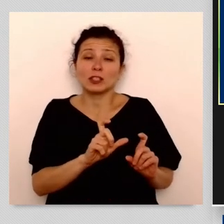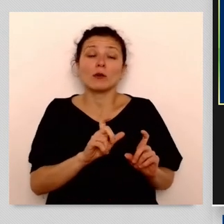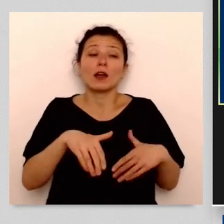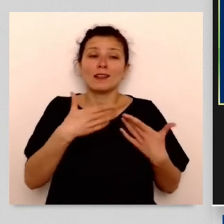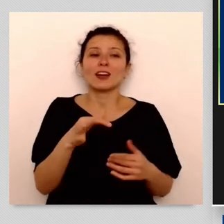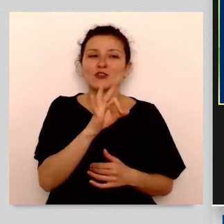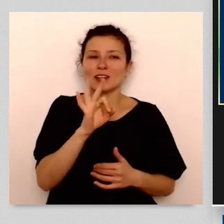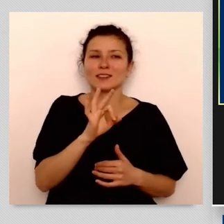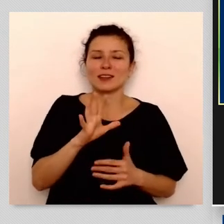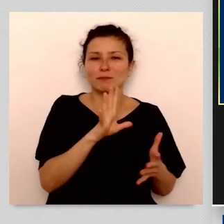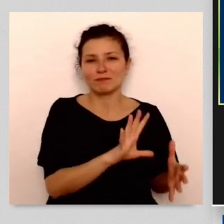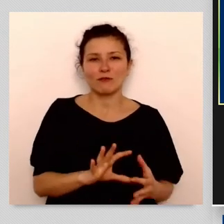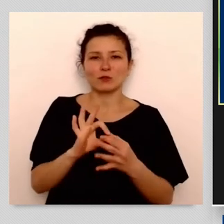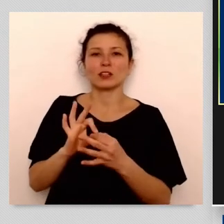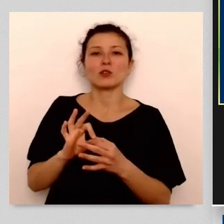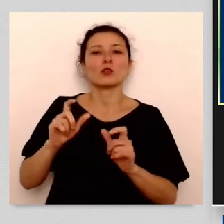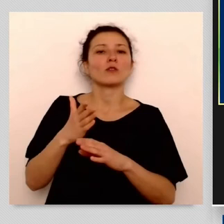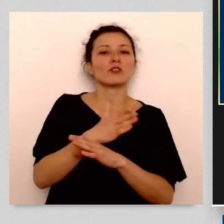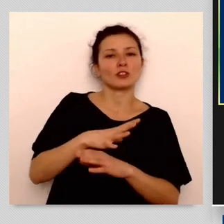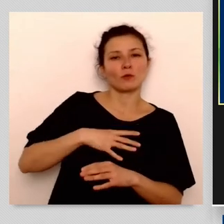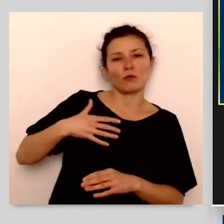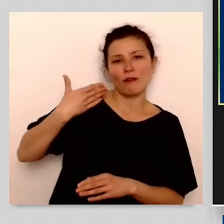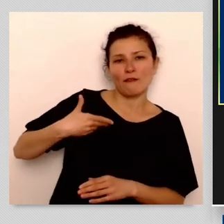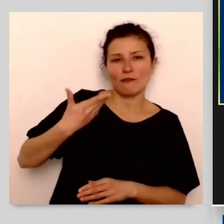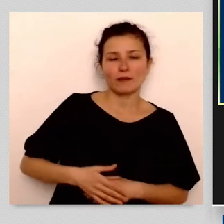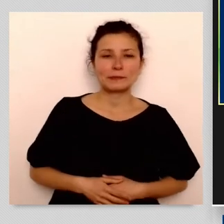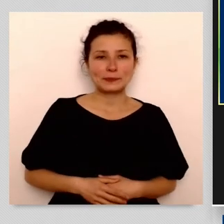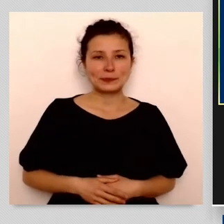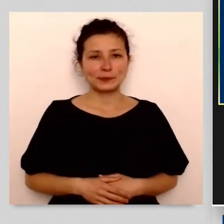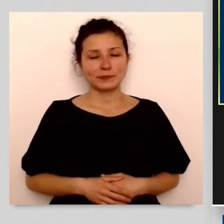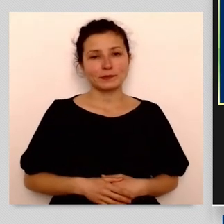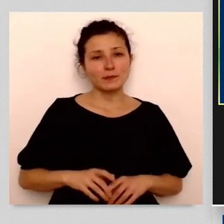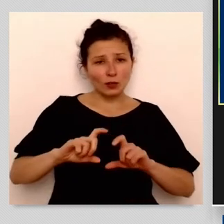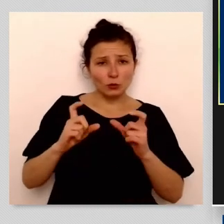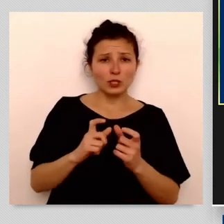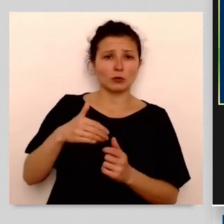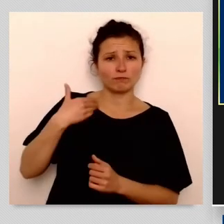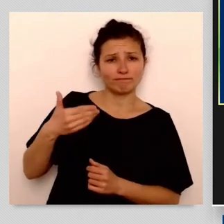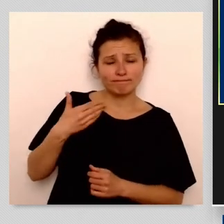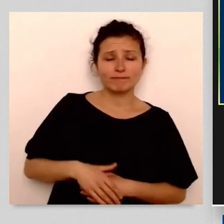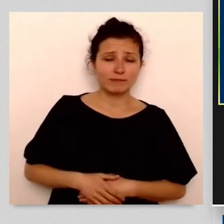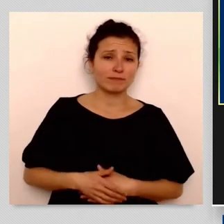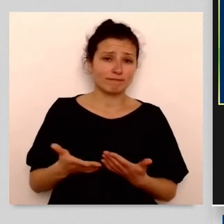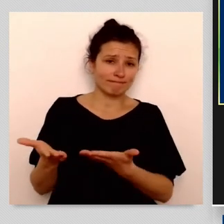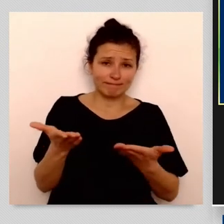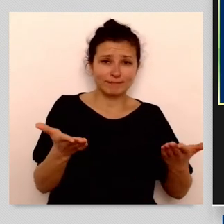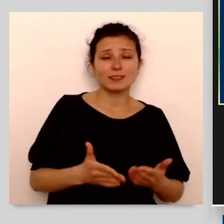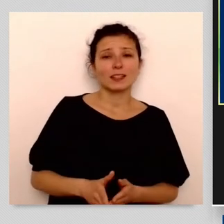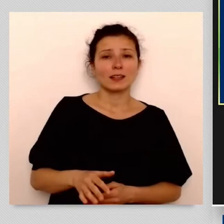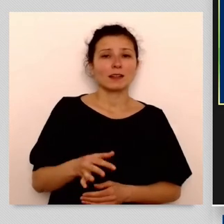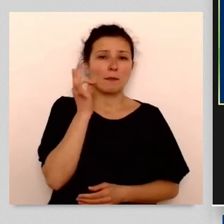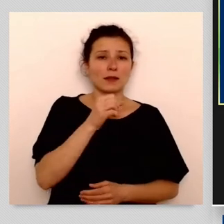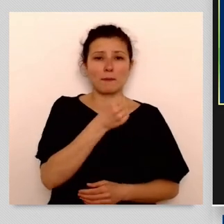no, odniesienia się jeszcze do całości. Także jeżeli mogę pani poseł prosić, to zapraszam,